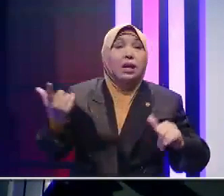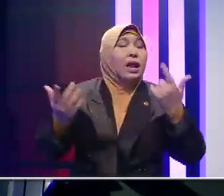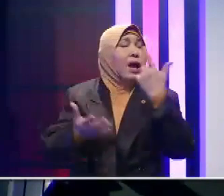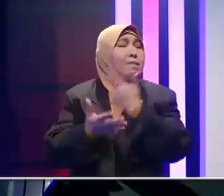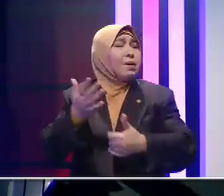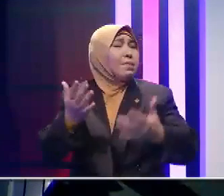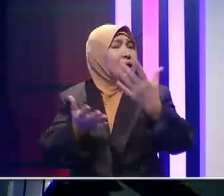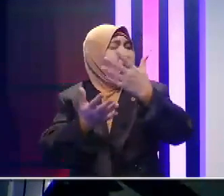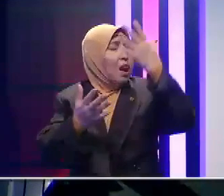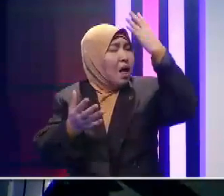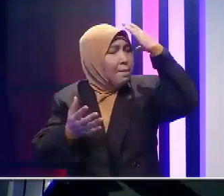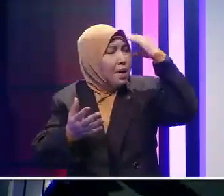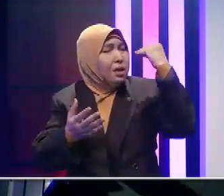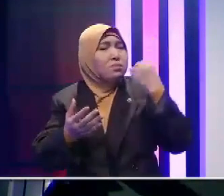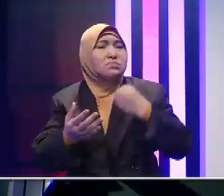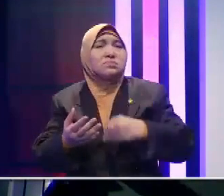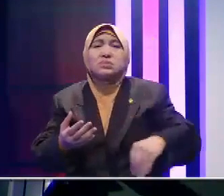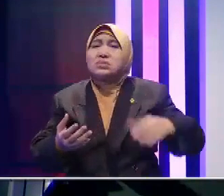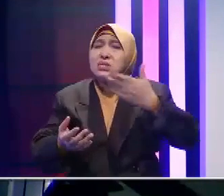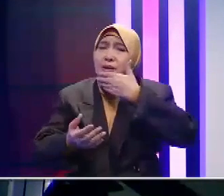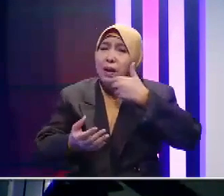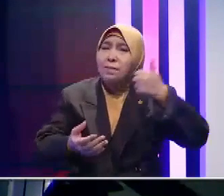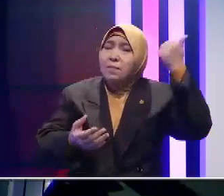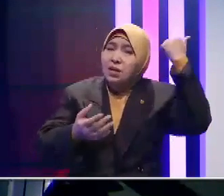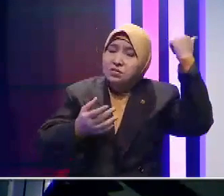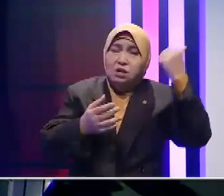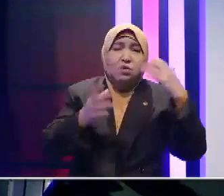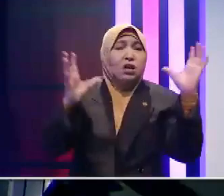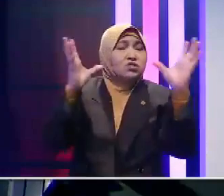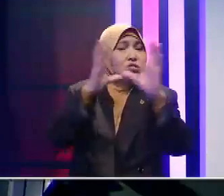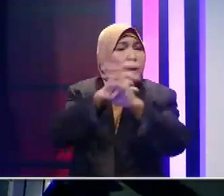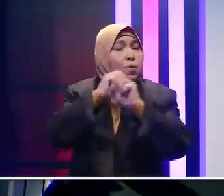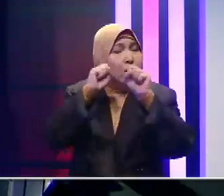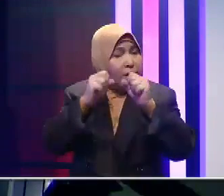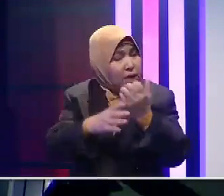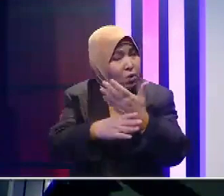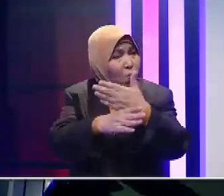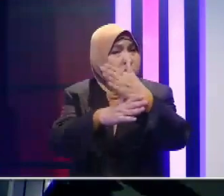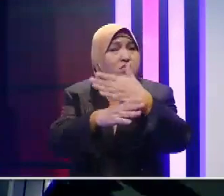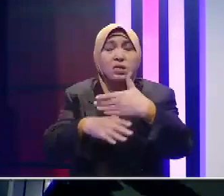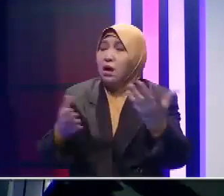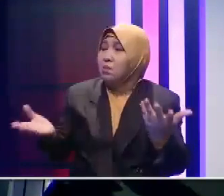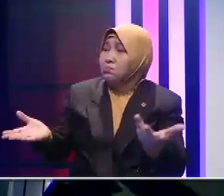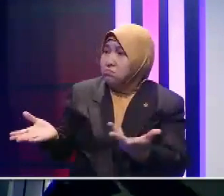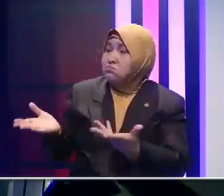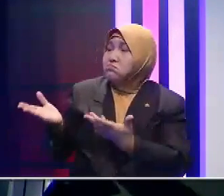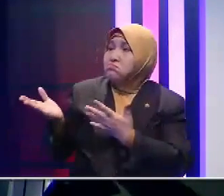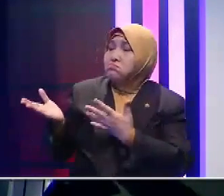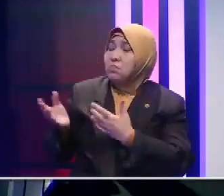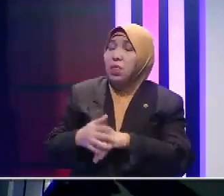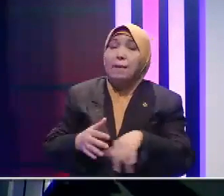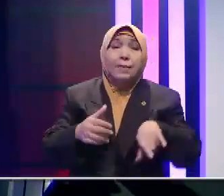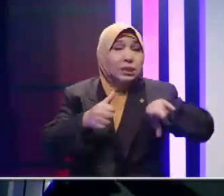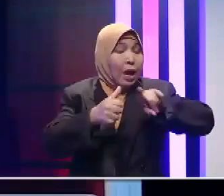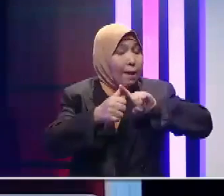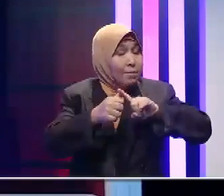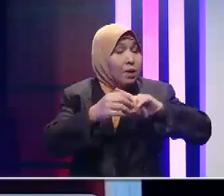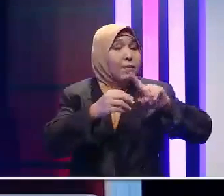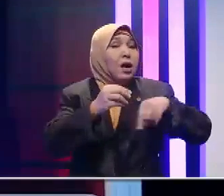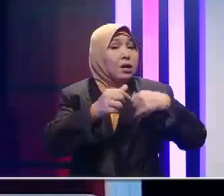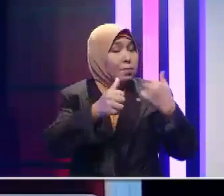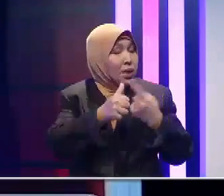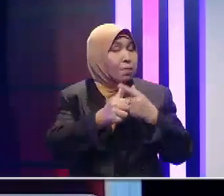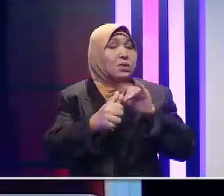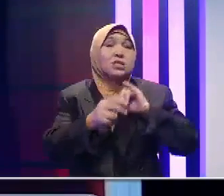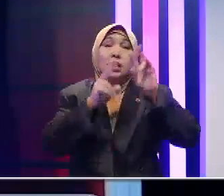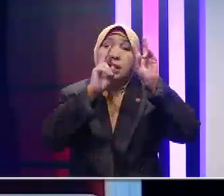yang menarik ataupun kesusahan ataupun apa-apa cabaran yang boleh dikongsikan dengan kami, insyaAllah? Antaranya pertama, perkara pertama yang saya nampak